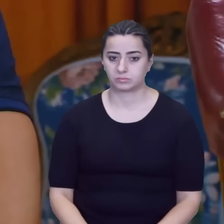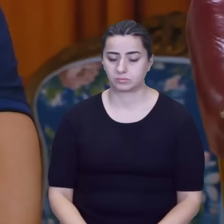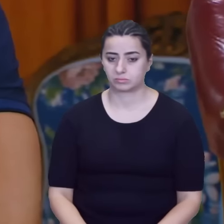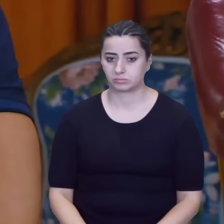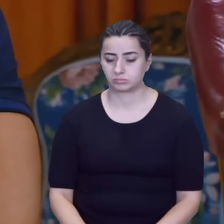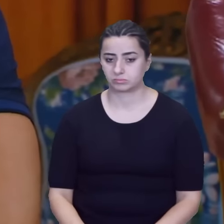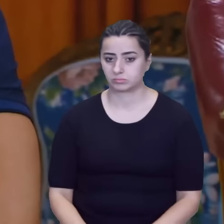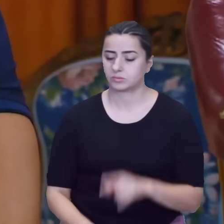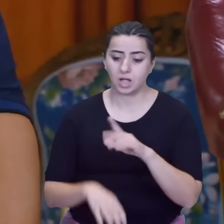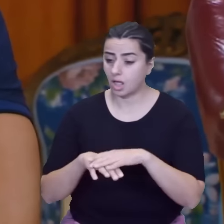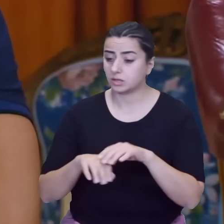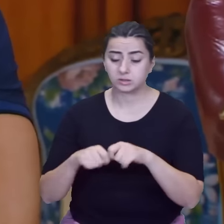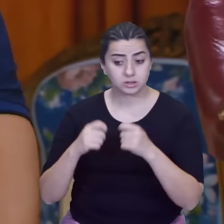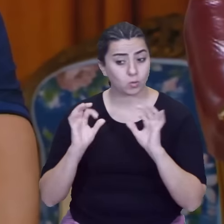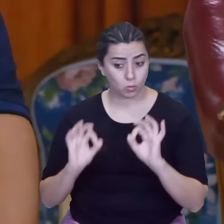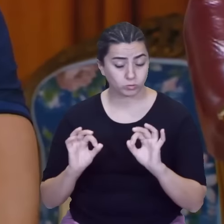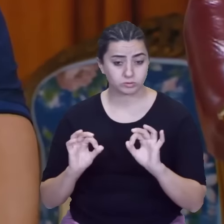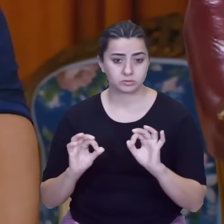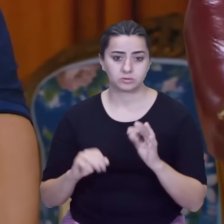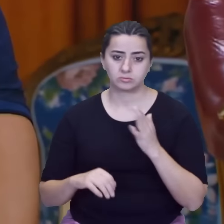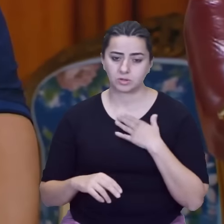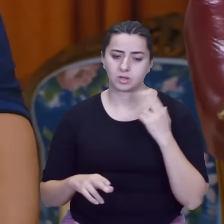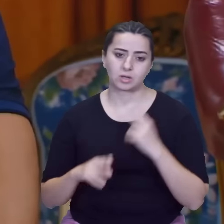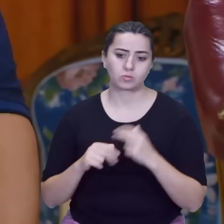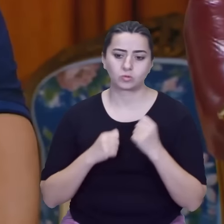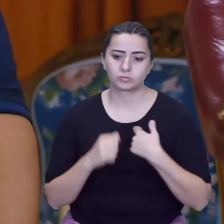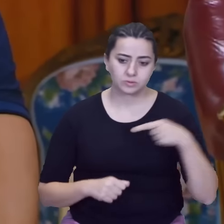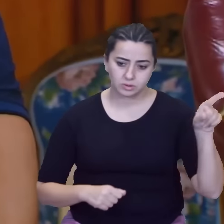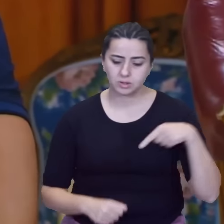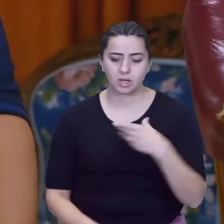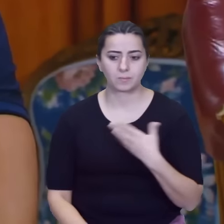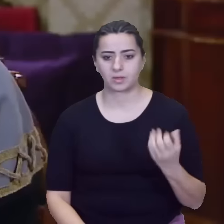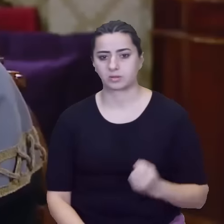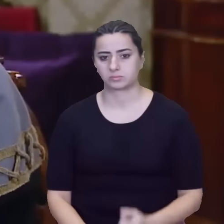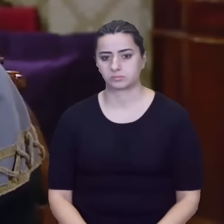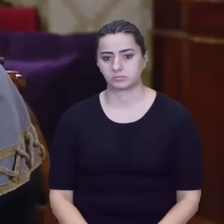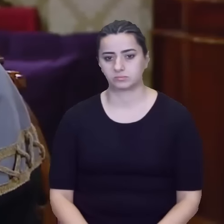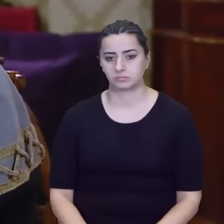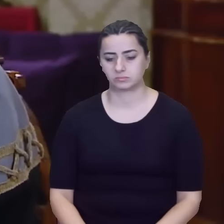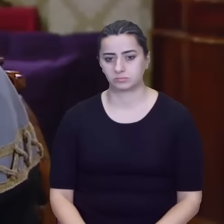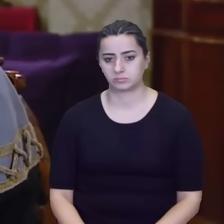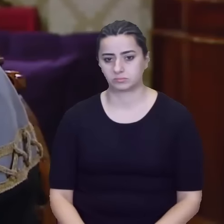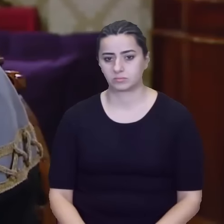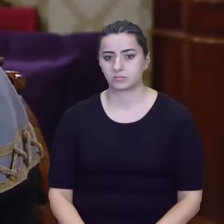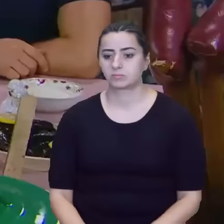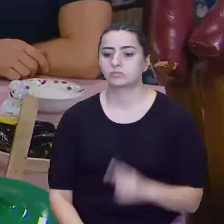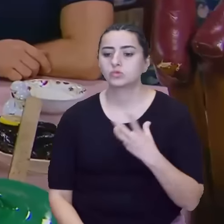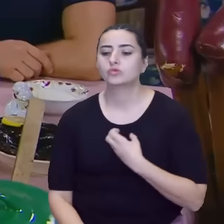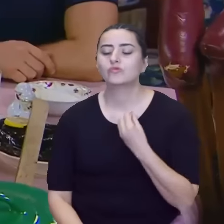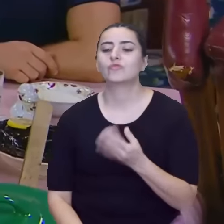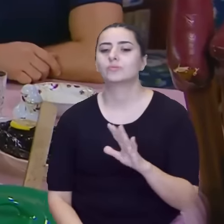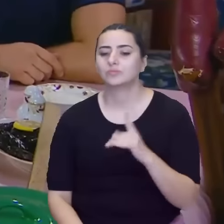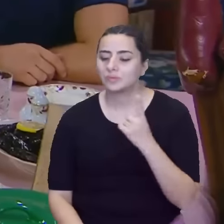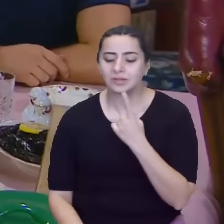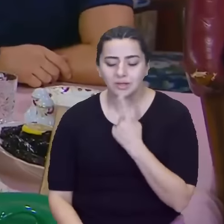Allah muhafaza yani senin ayağın sakat olsaydı... ben bir koşu gider ekmek alır gelirdim. Bir taneciğimi üzmezdim.